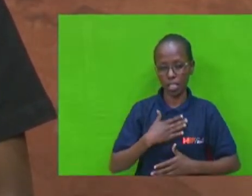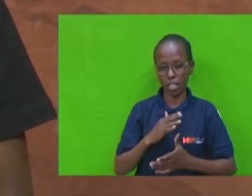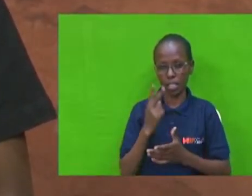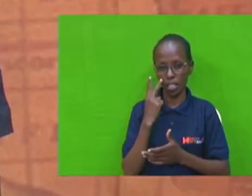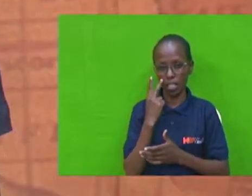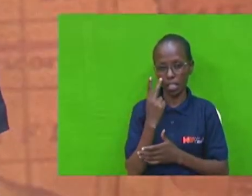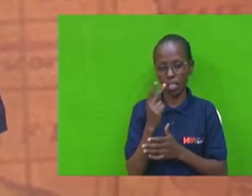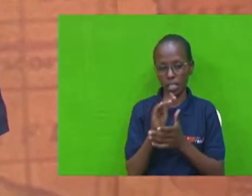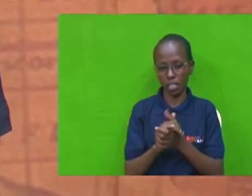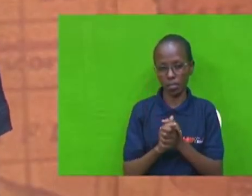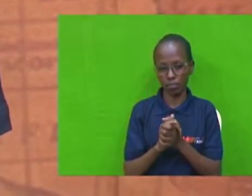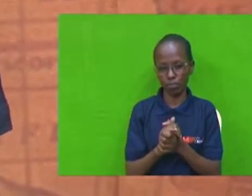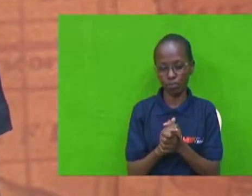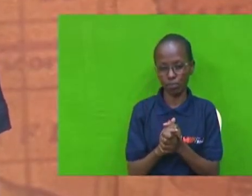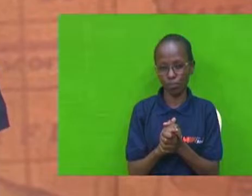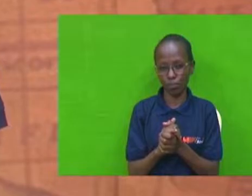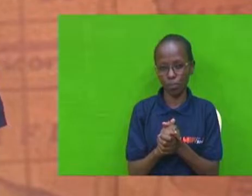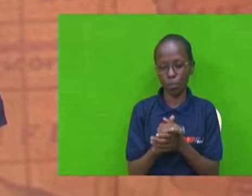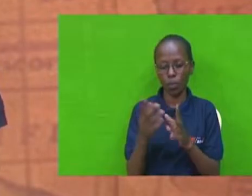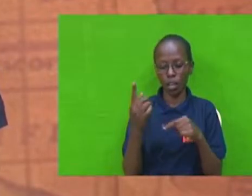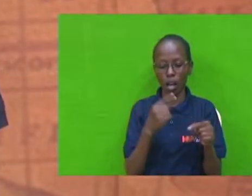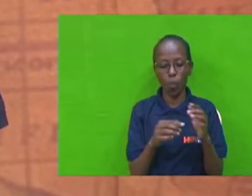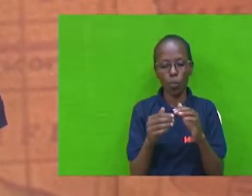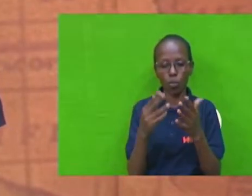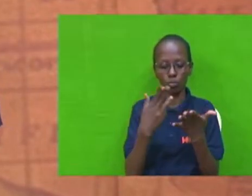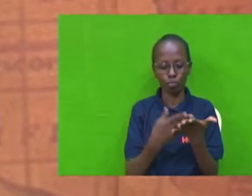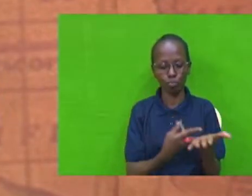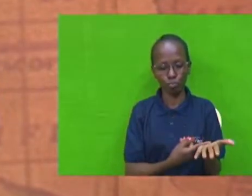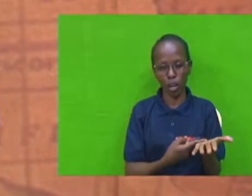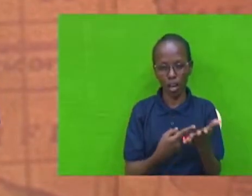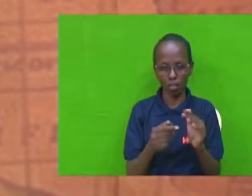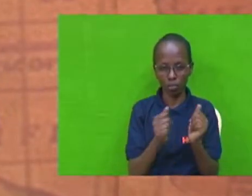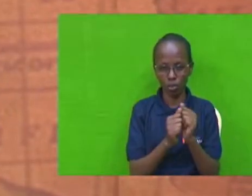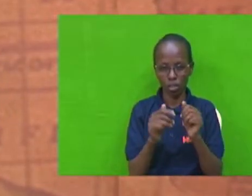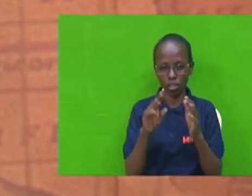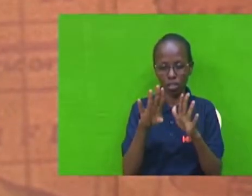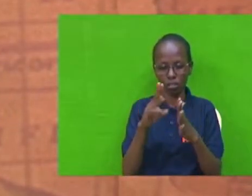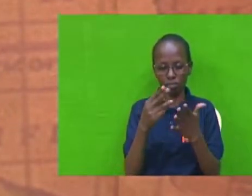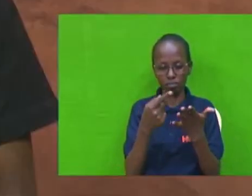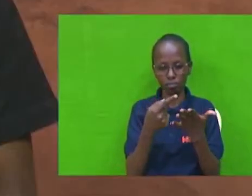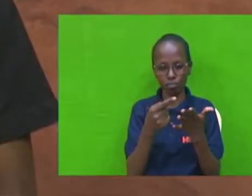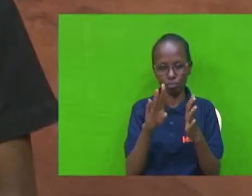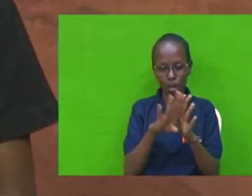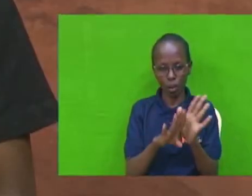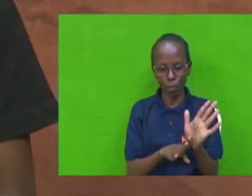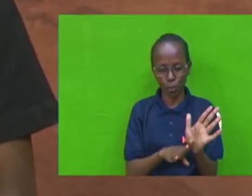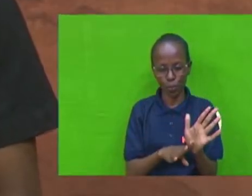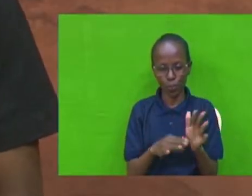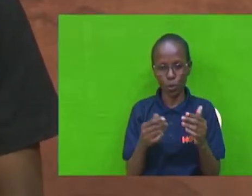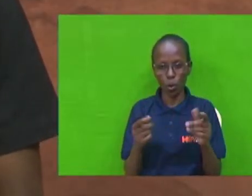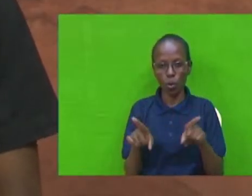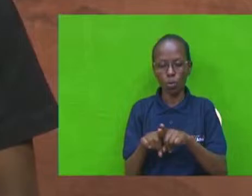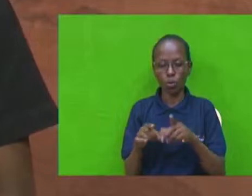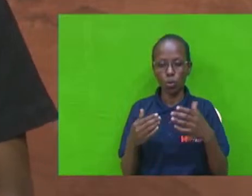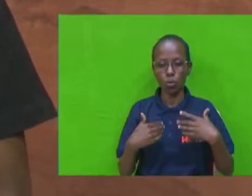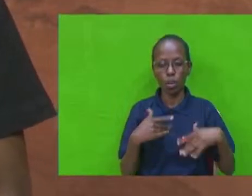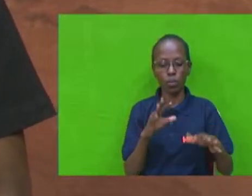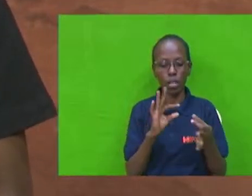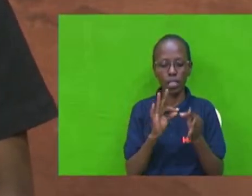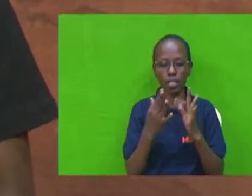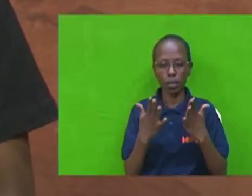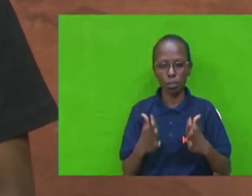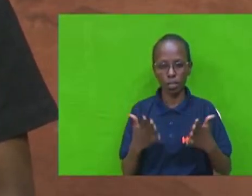karibu, tujumuike pamoja katika uchambuzi wa Biblia. Asante. Leo pia tuna mwelekezi wetu katika lugha ya